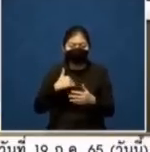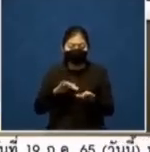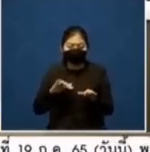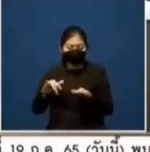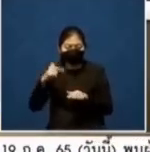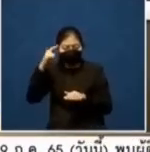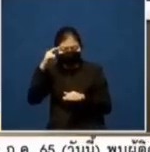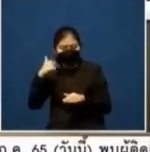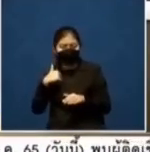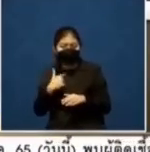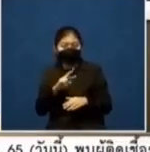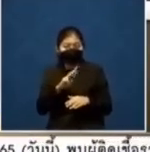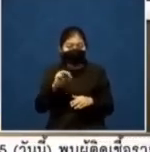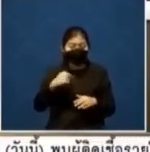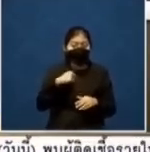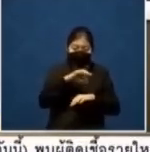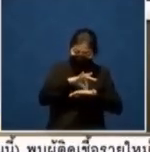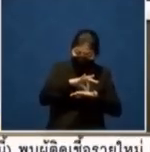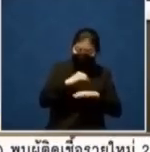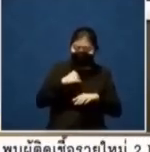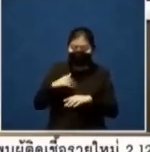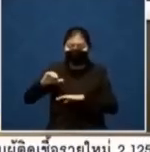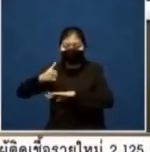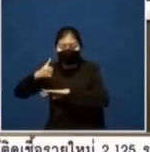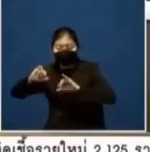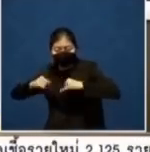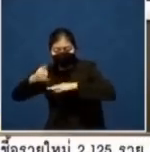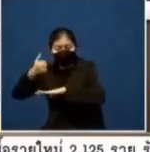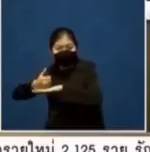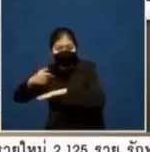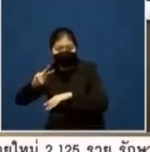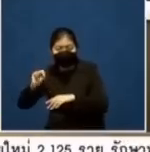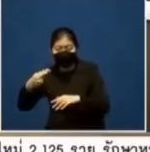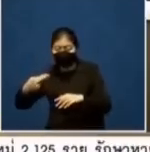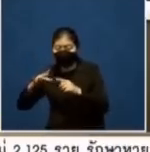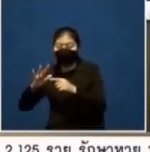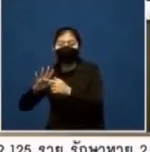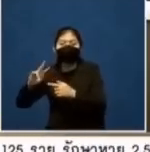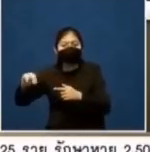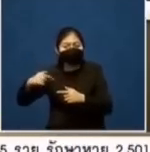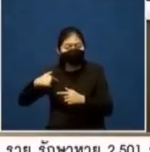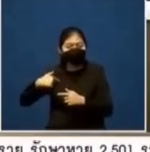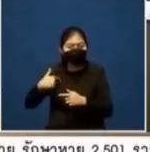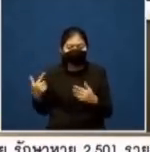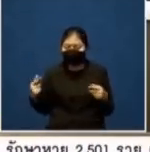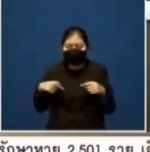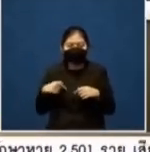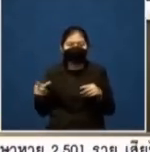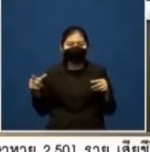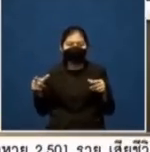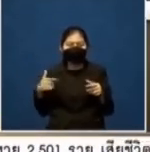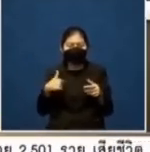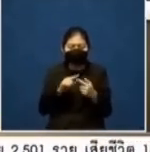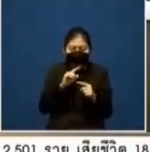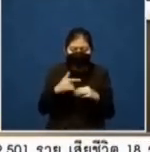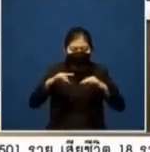สลับไปสลับมานะฮะจนได้งานในกระทรวงคมนาคมเป็นพันล้านอันนี้ก็เลยเป็นประเด็นนะเขาไปตรวจสอบพบเลย